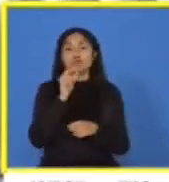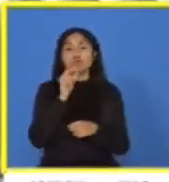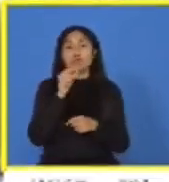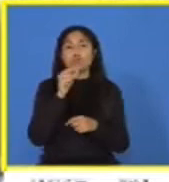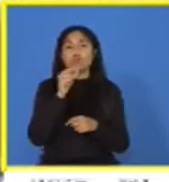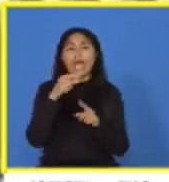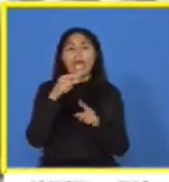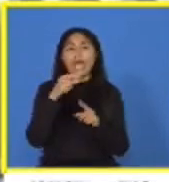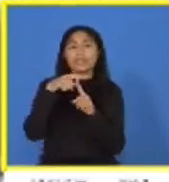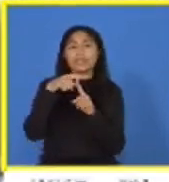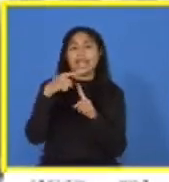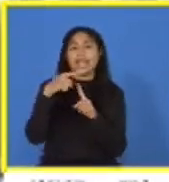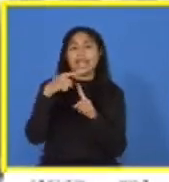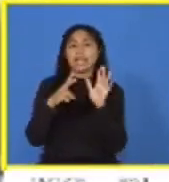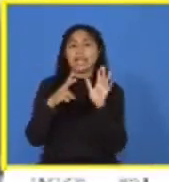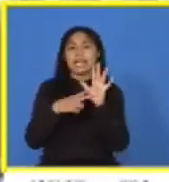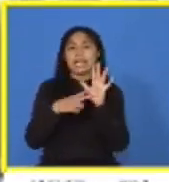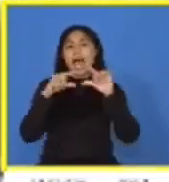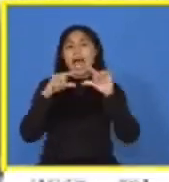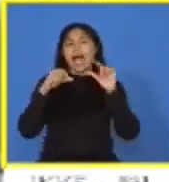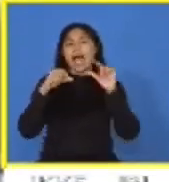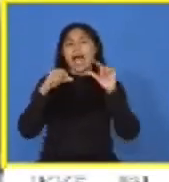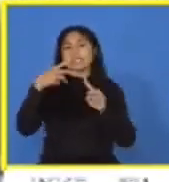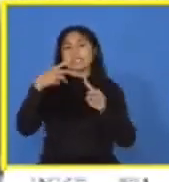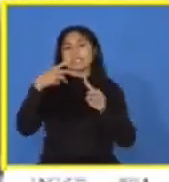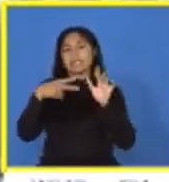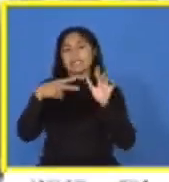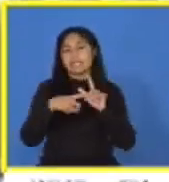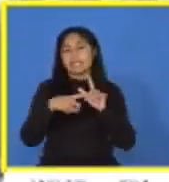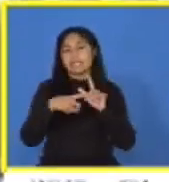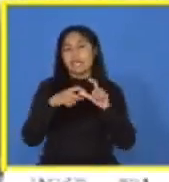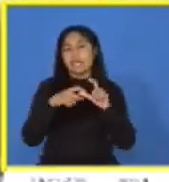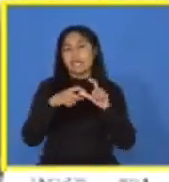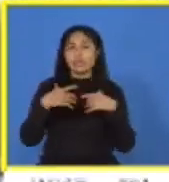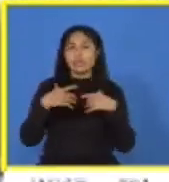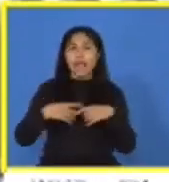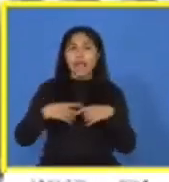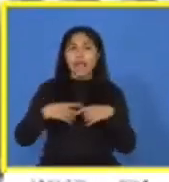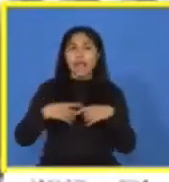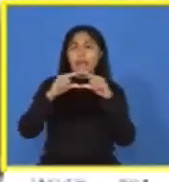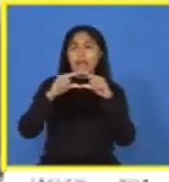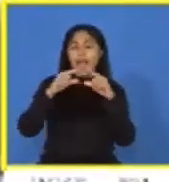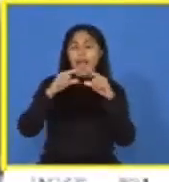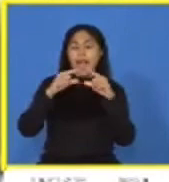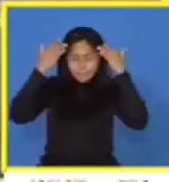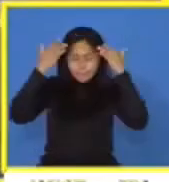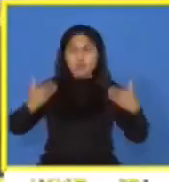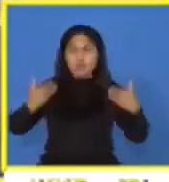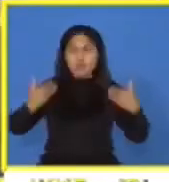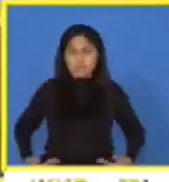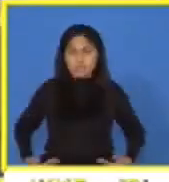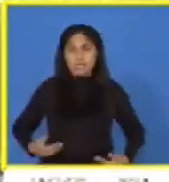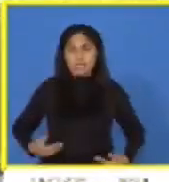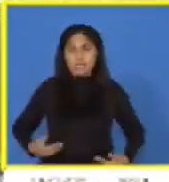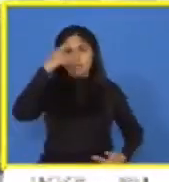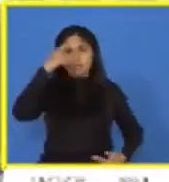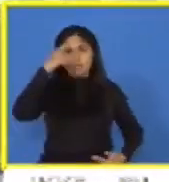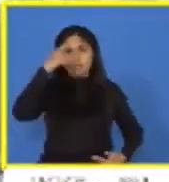ada mendistribusikan alat pelindung diri baik level 1, 2, dan 3 ke sarana